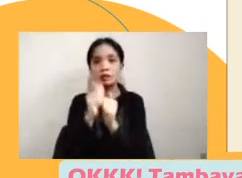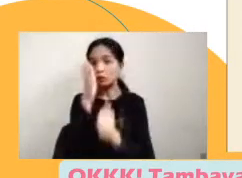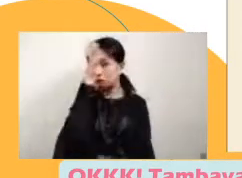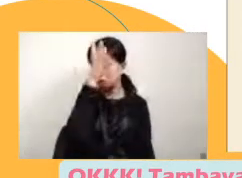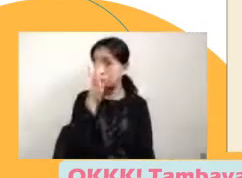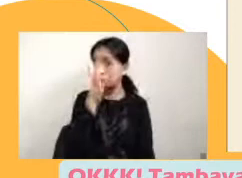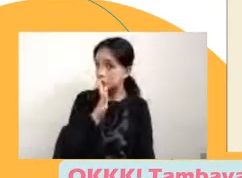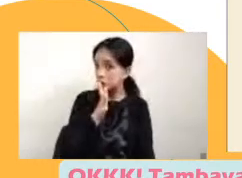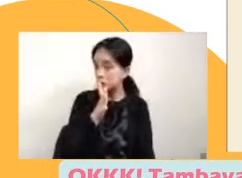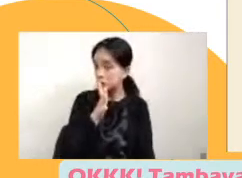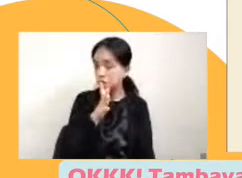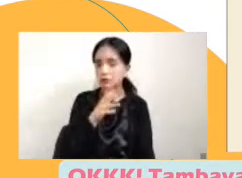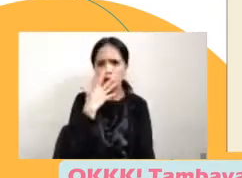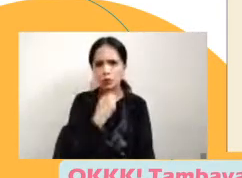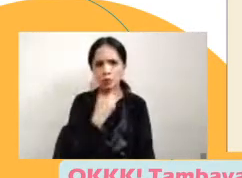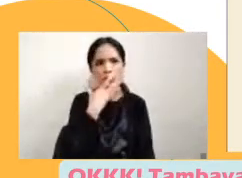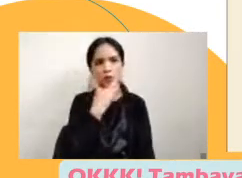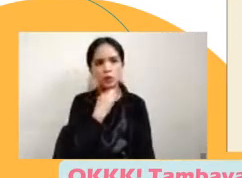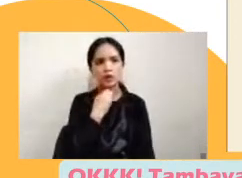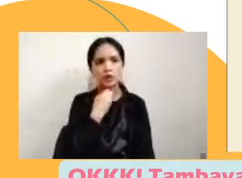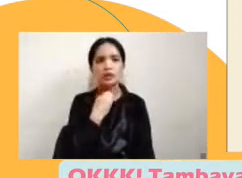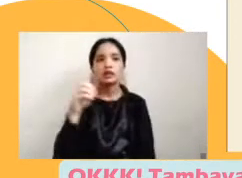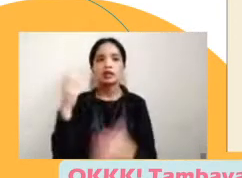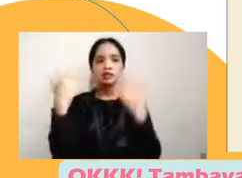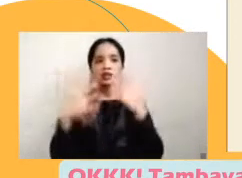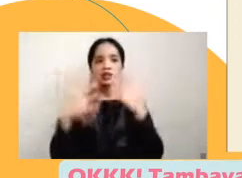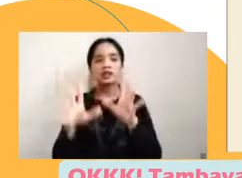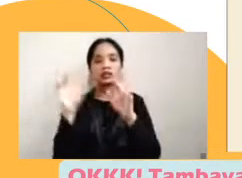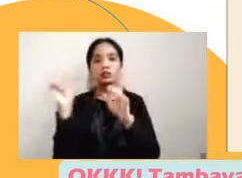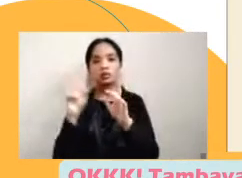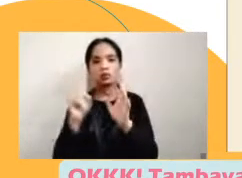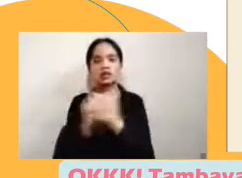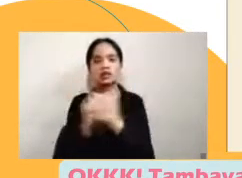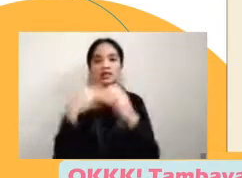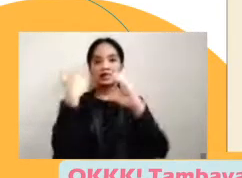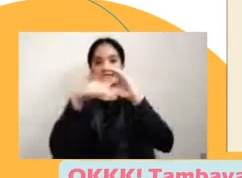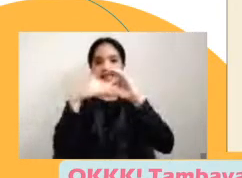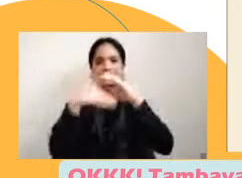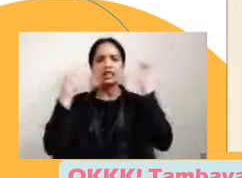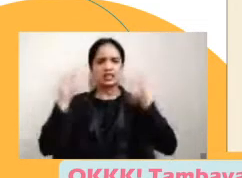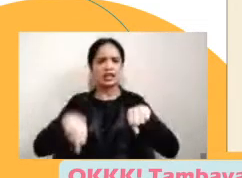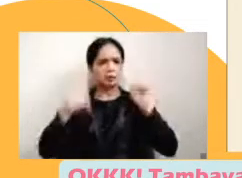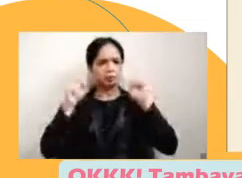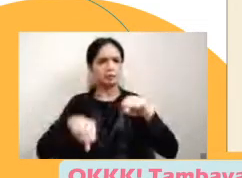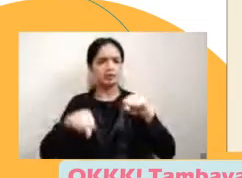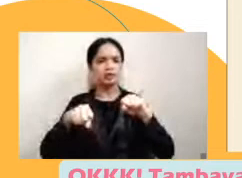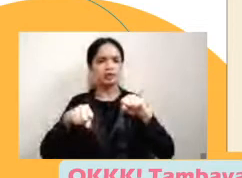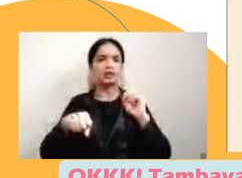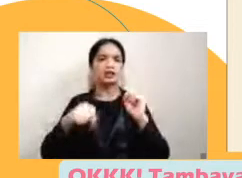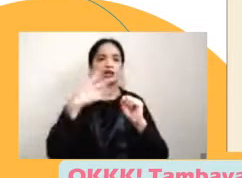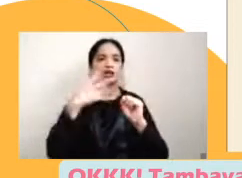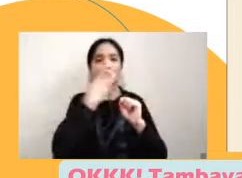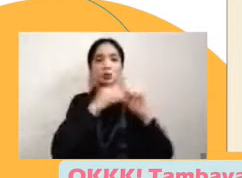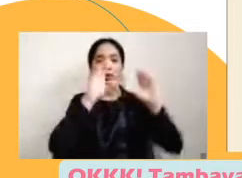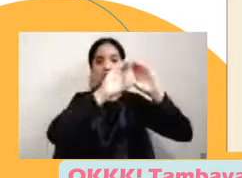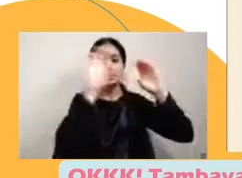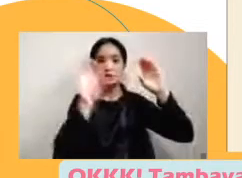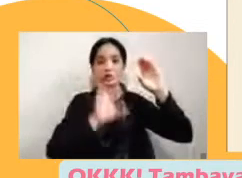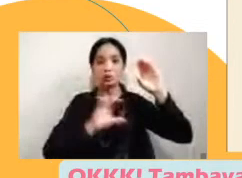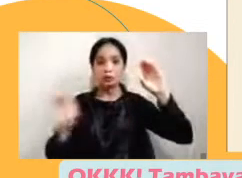no? Sino ba, no? Pasalamatan mo sila sa ating chat box, no? Pwedeng i-mention ng ating mga ka-Zoom kung sino yung